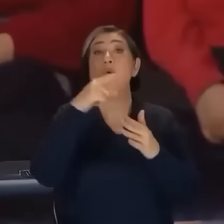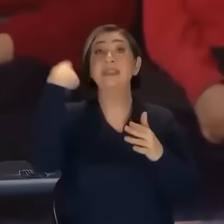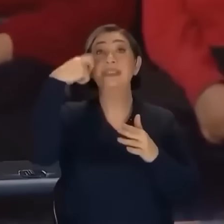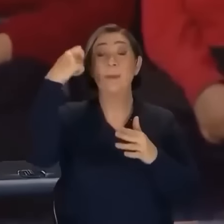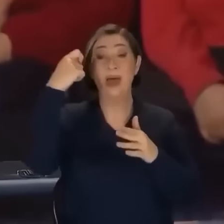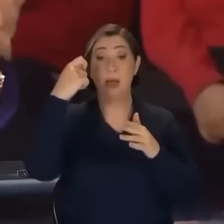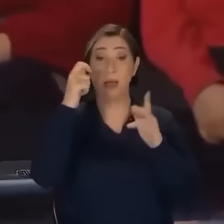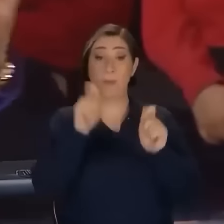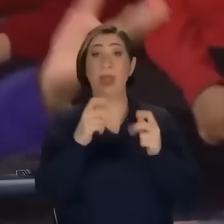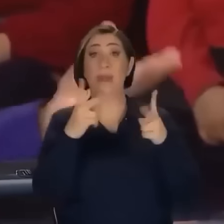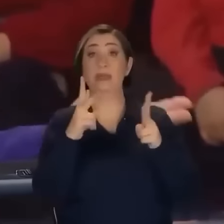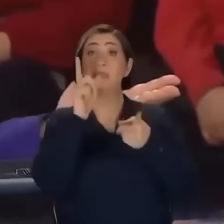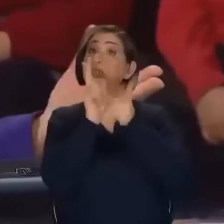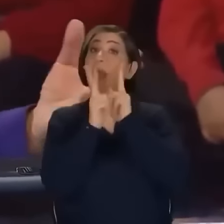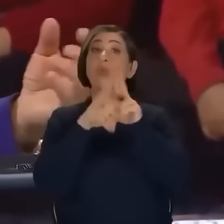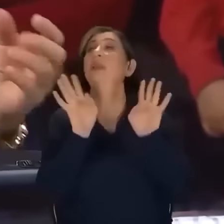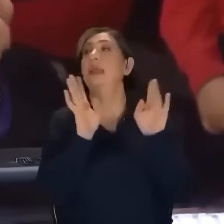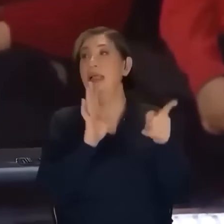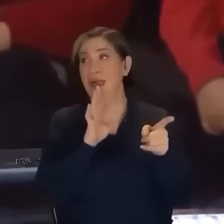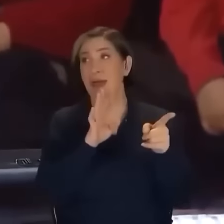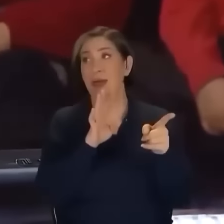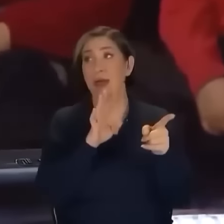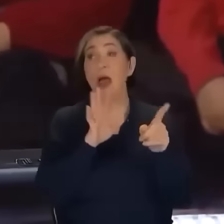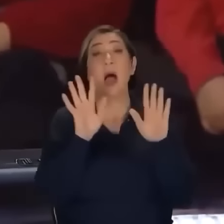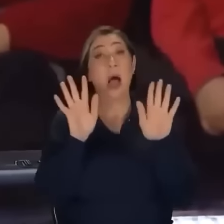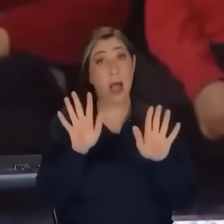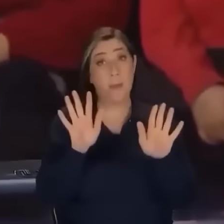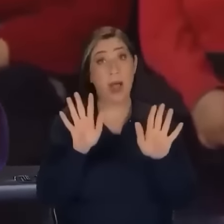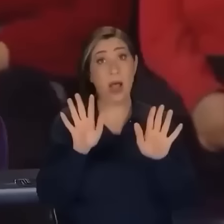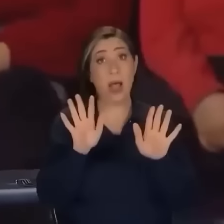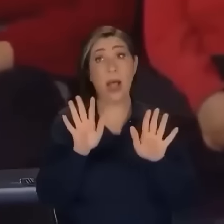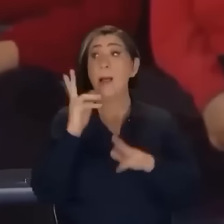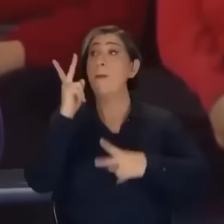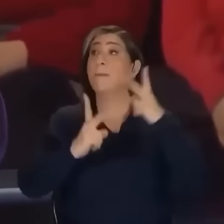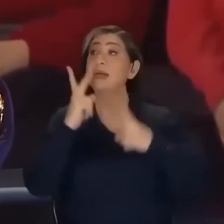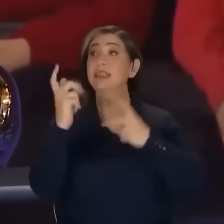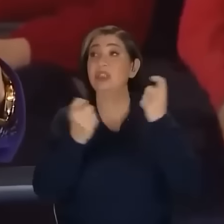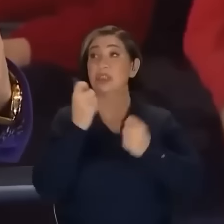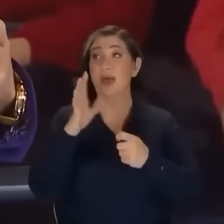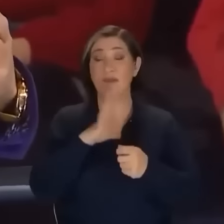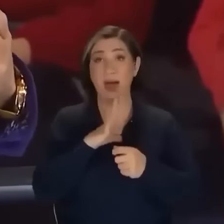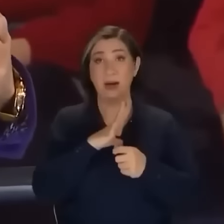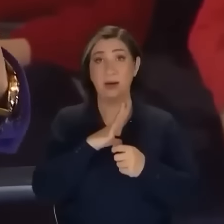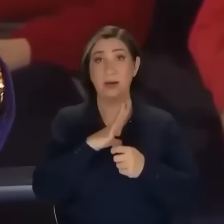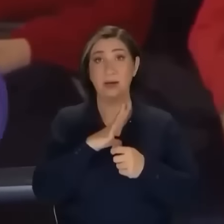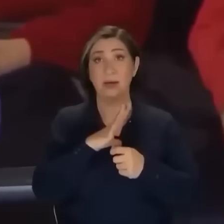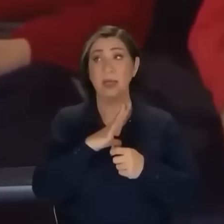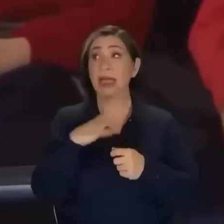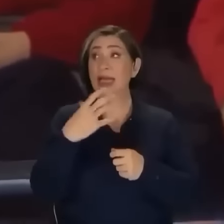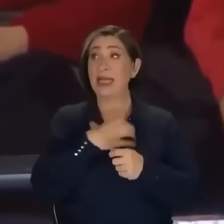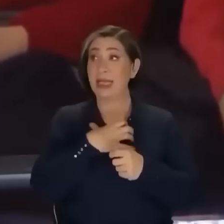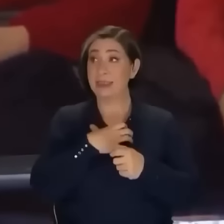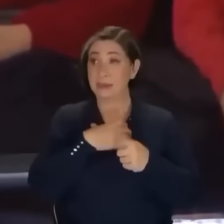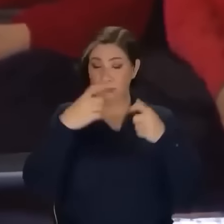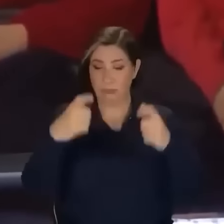sinema filmi olarak yapılabilirdi bir tiyatro değil o eyvallah Ama bazı işler var Yani kendi